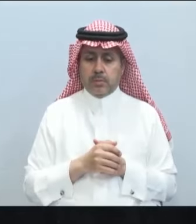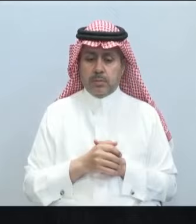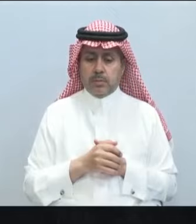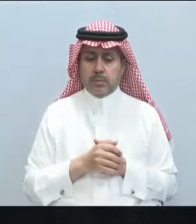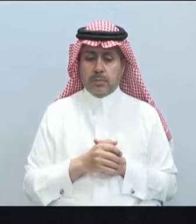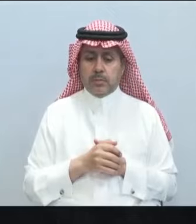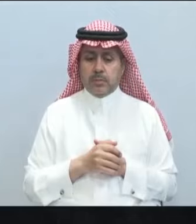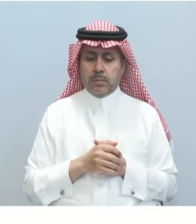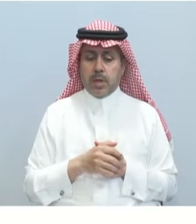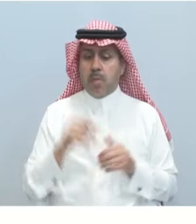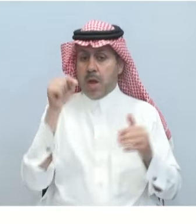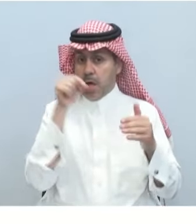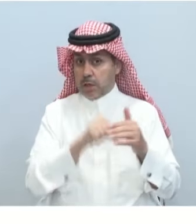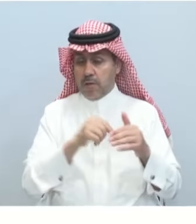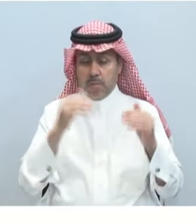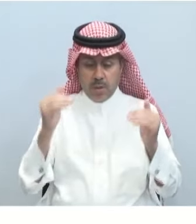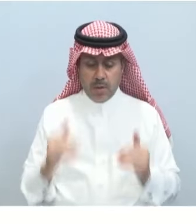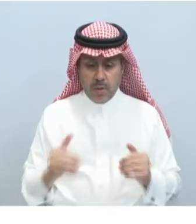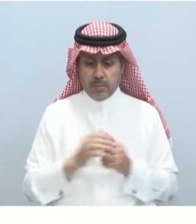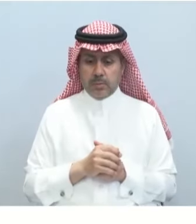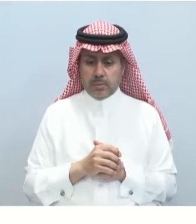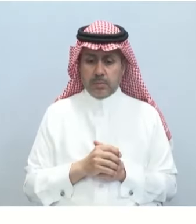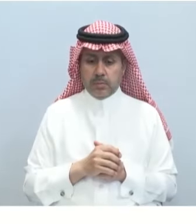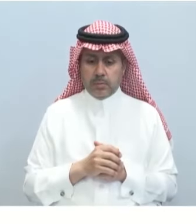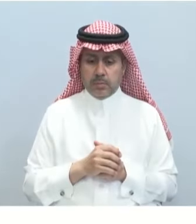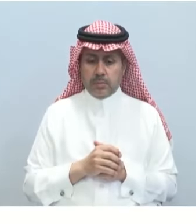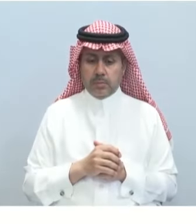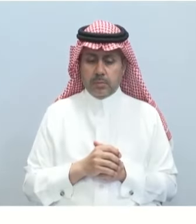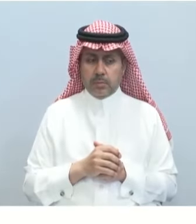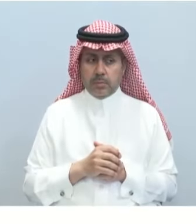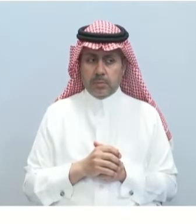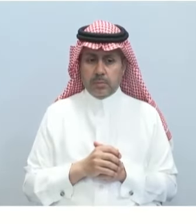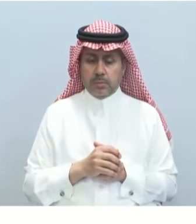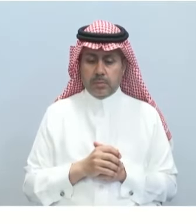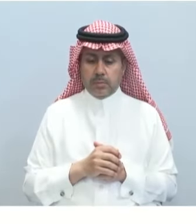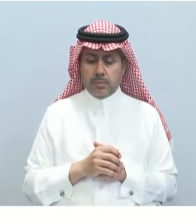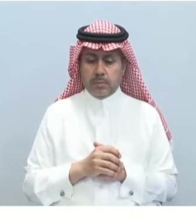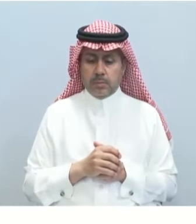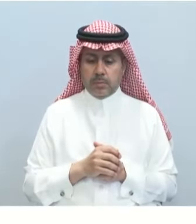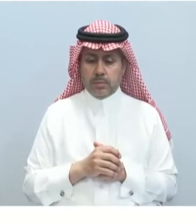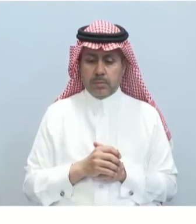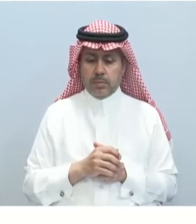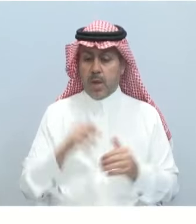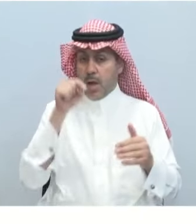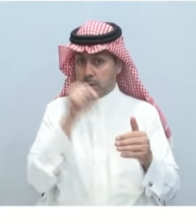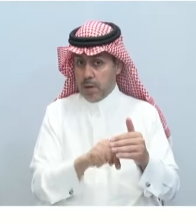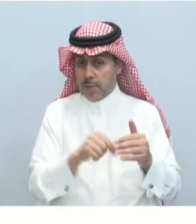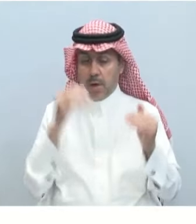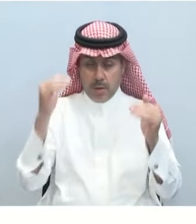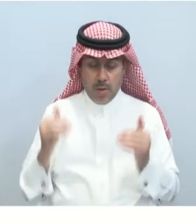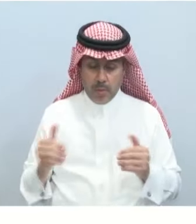لذلك ما الهدف من هذا النظام ما هو النظام نظام حمايه الحمايه من الايذاء هدف هذا